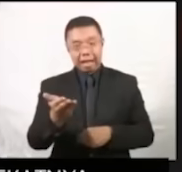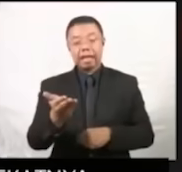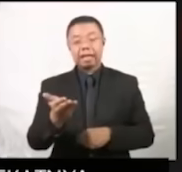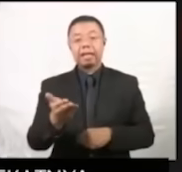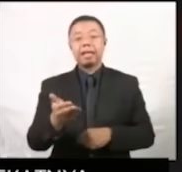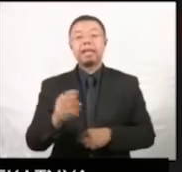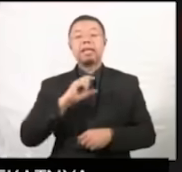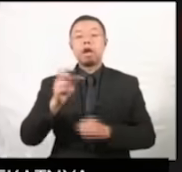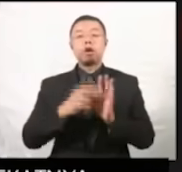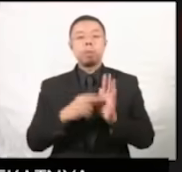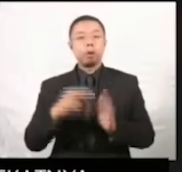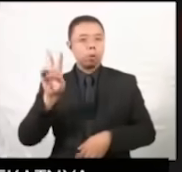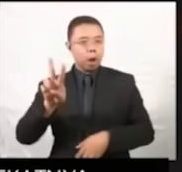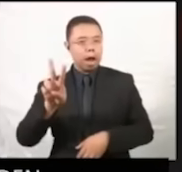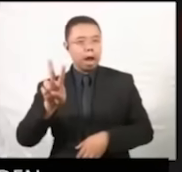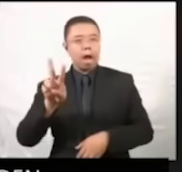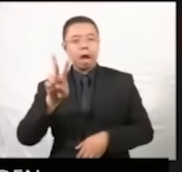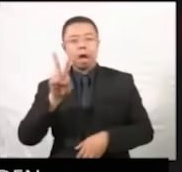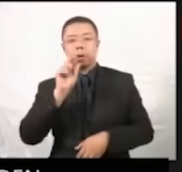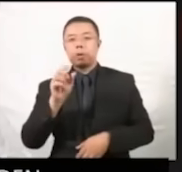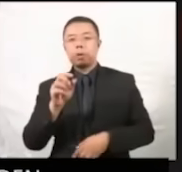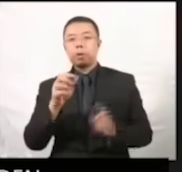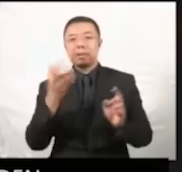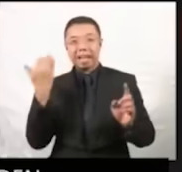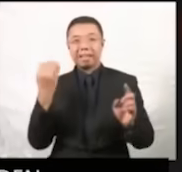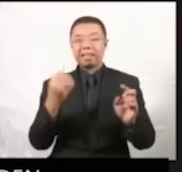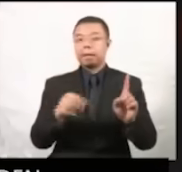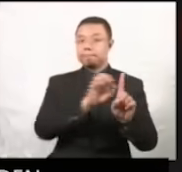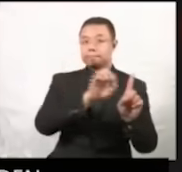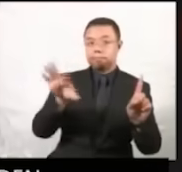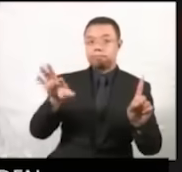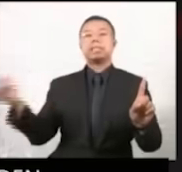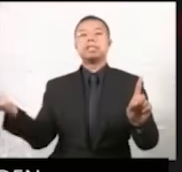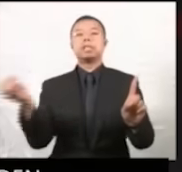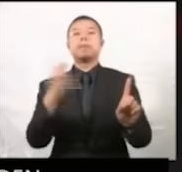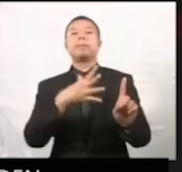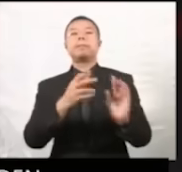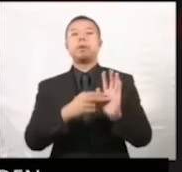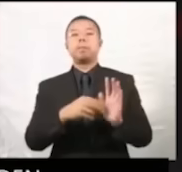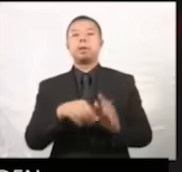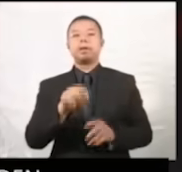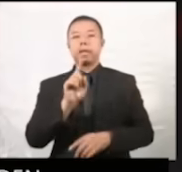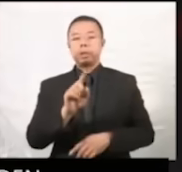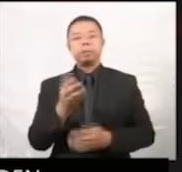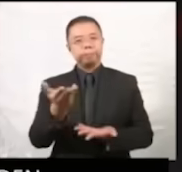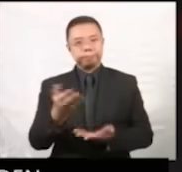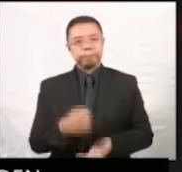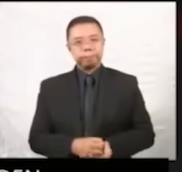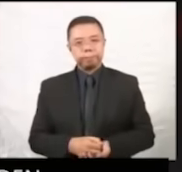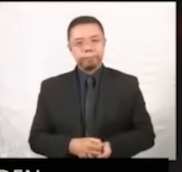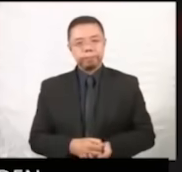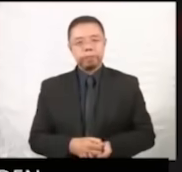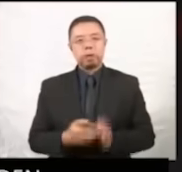kepada paslon nomor urut du untuk memberikan tanggapan dari jawaban paslon nomor urut 1 waktu anda 1 menit dimulai dari